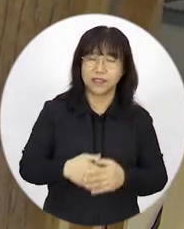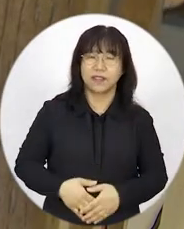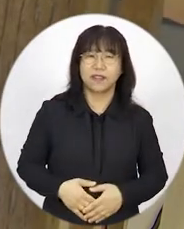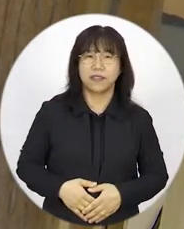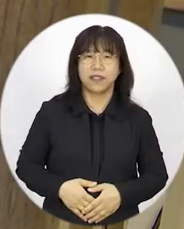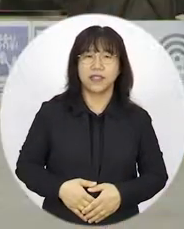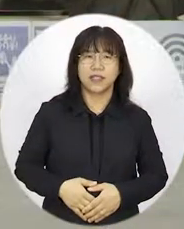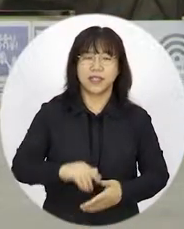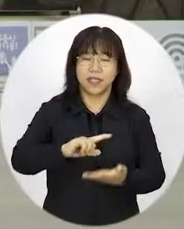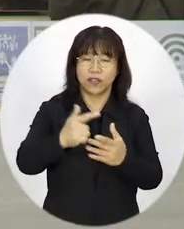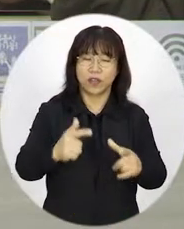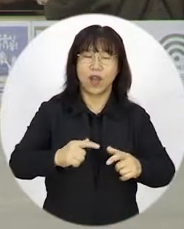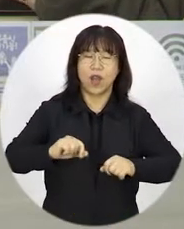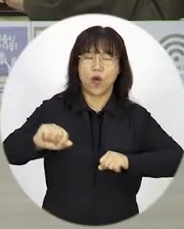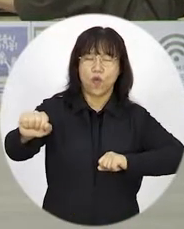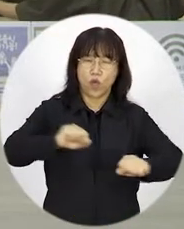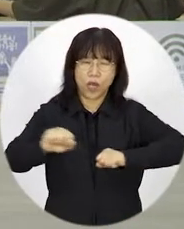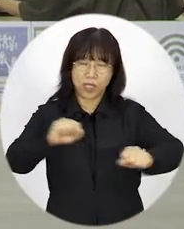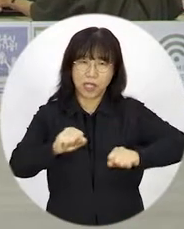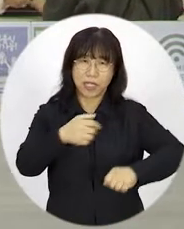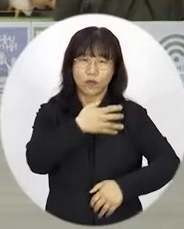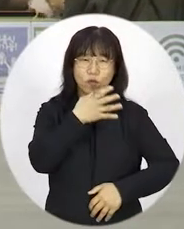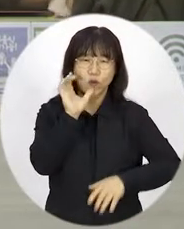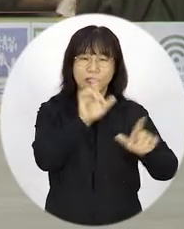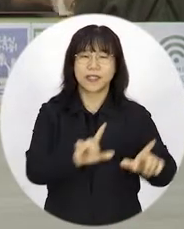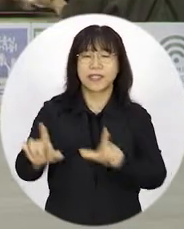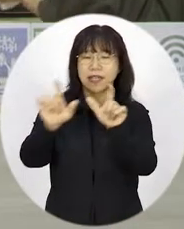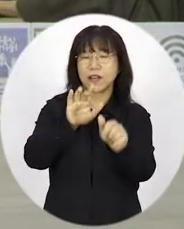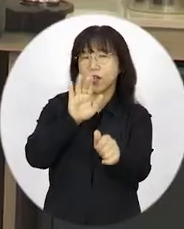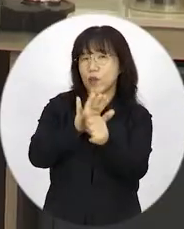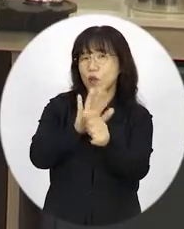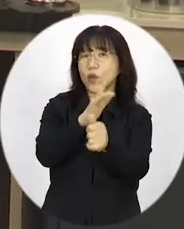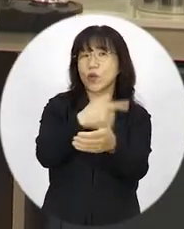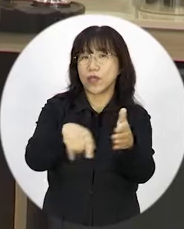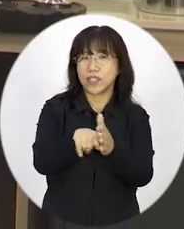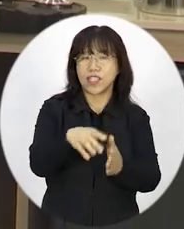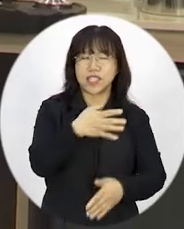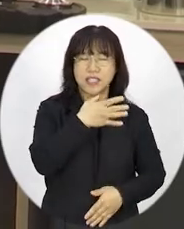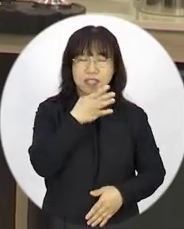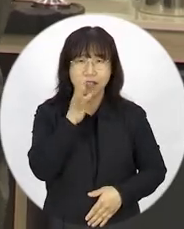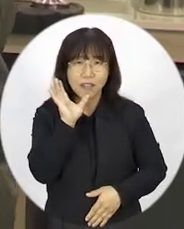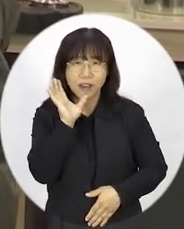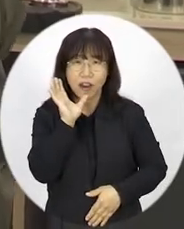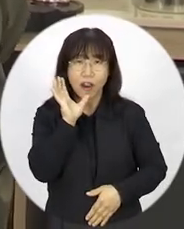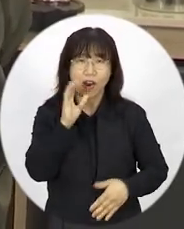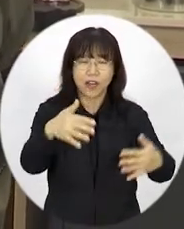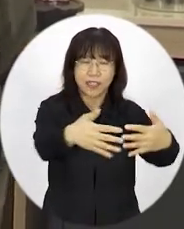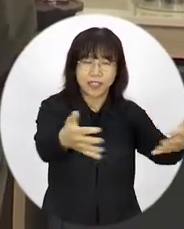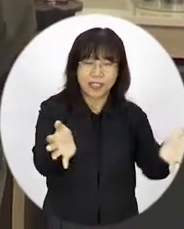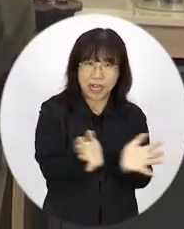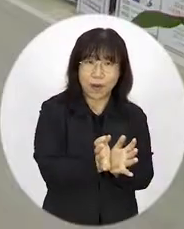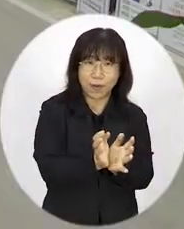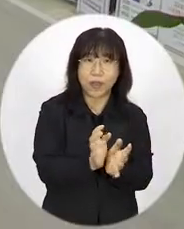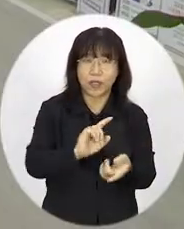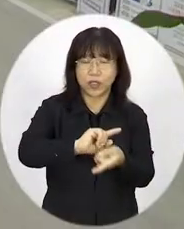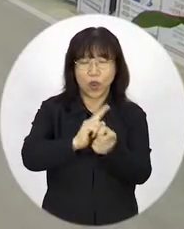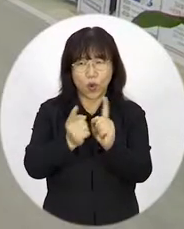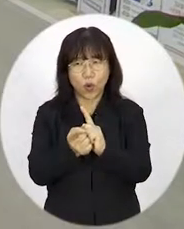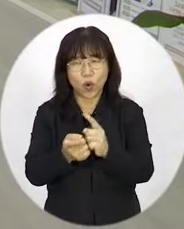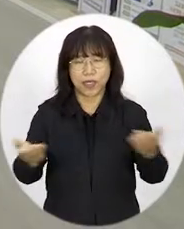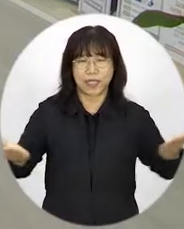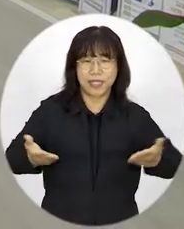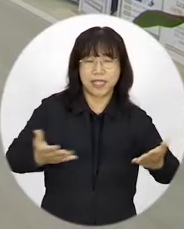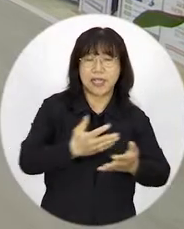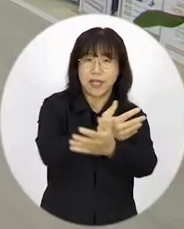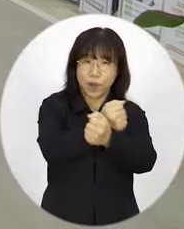한편 강서구는 활기차고 건강한 노후 생활을 지원하기 위해 서울 강서 시니어 클럽 등 13개소와 수행기간 위탁